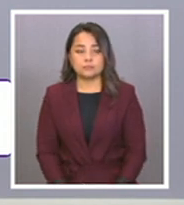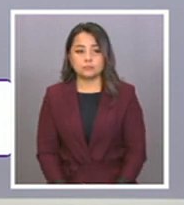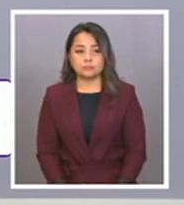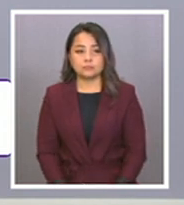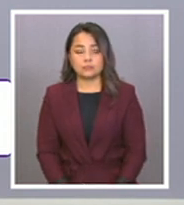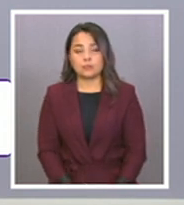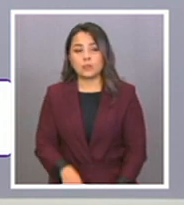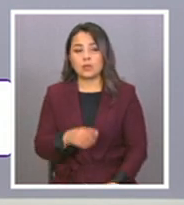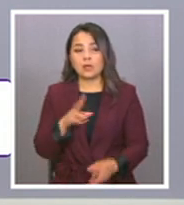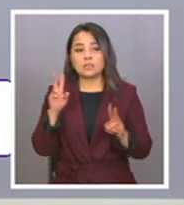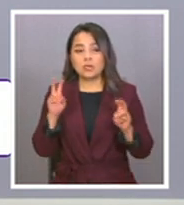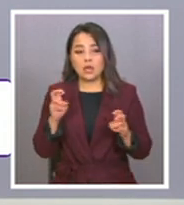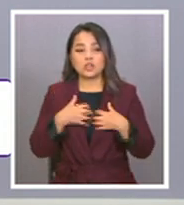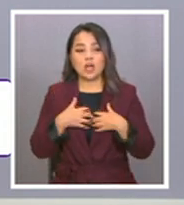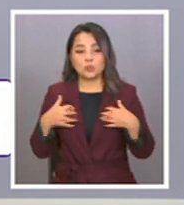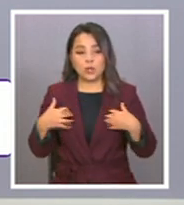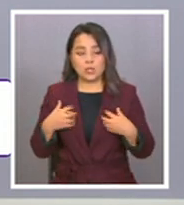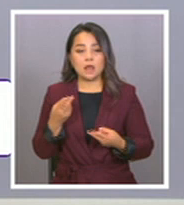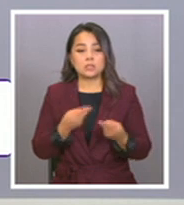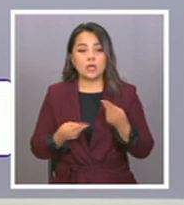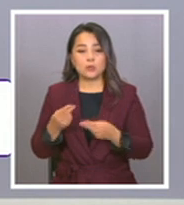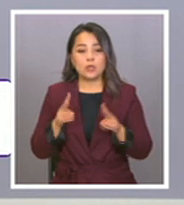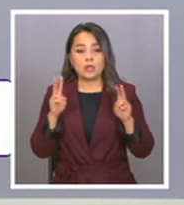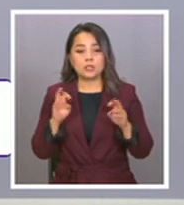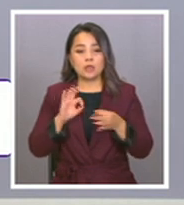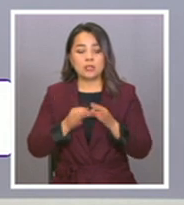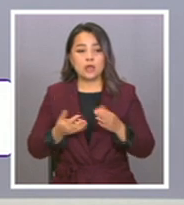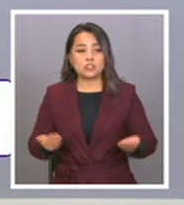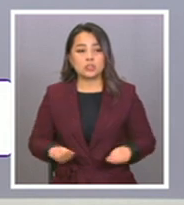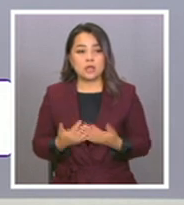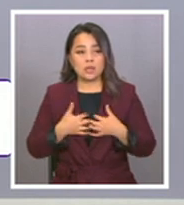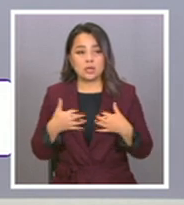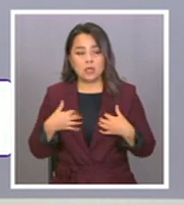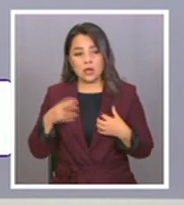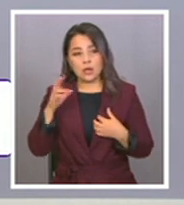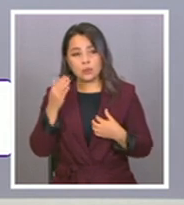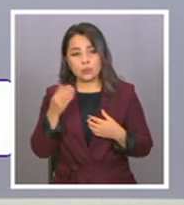Патшалық жануарлар. Суреттегі қандай тірі ағза жануарлар патшалығына жатпайды?